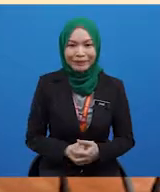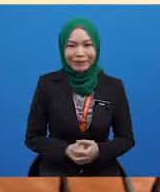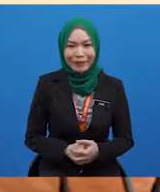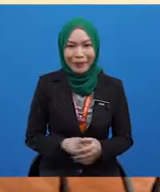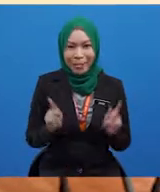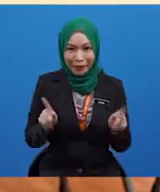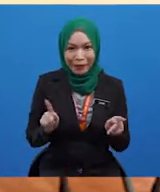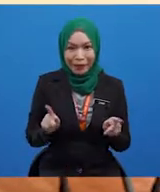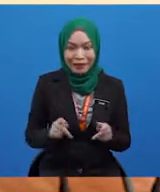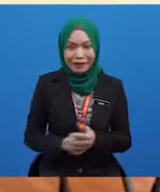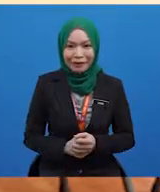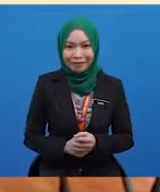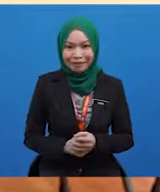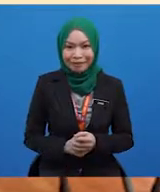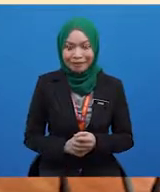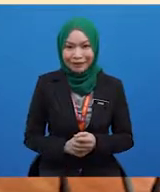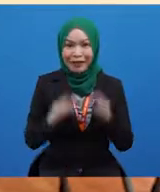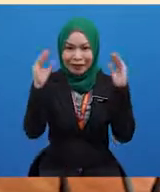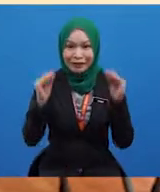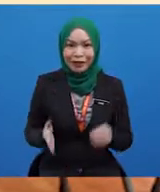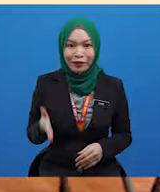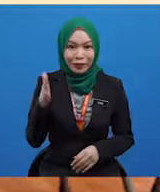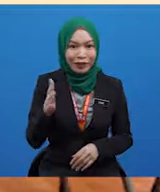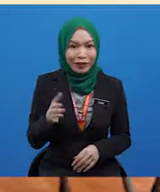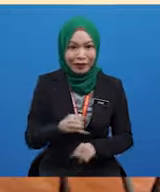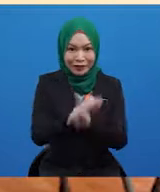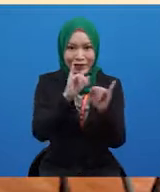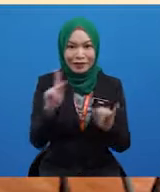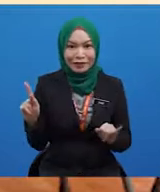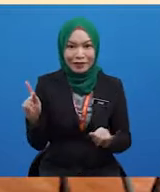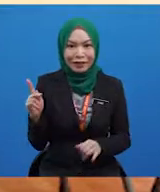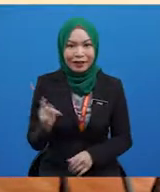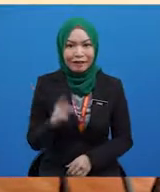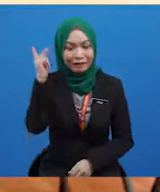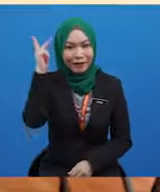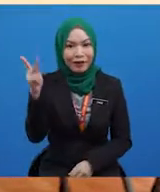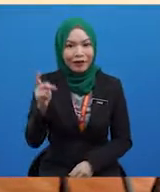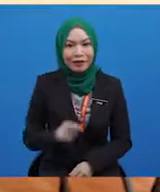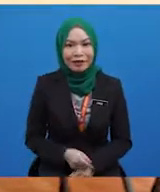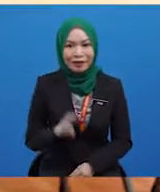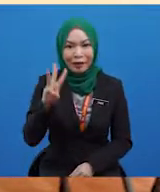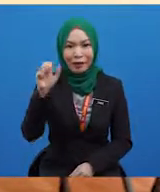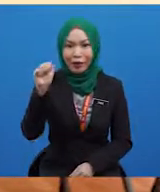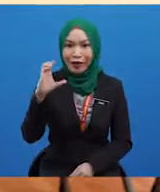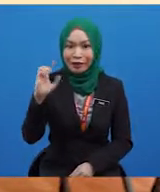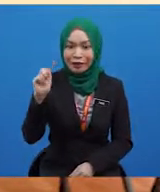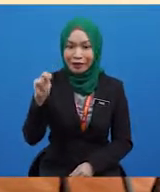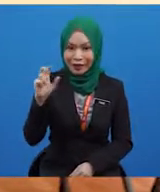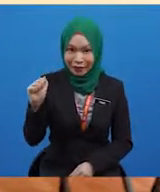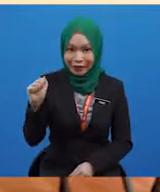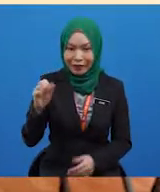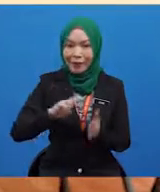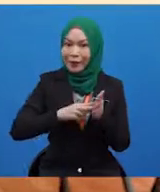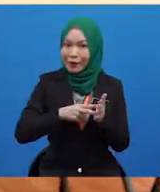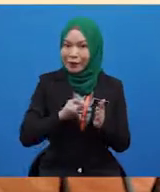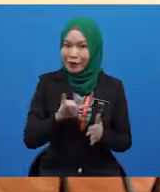Para pelajar, terlebih dahulu cikgu akan membincangkan konsep wacana. Apakah yang dimaksudkan dengan